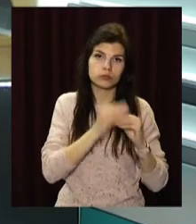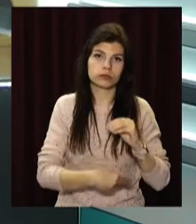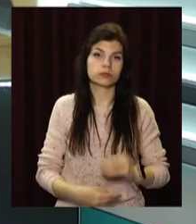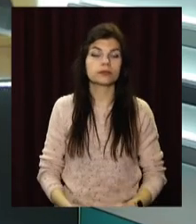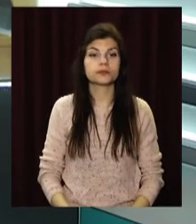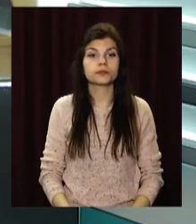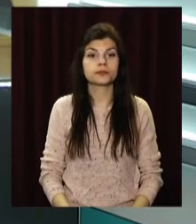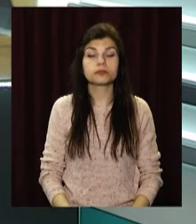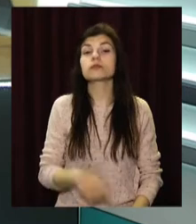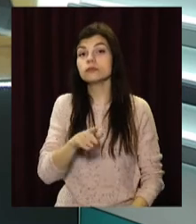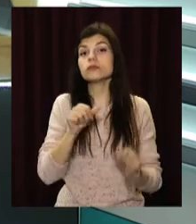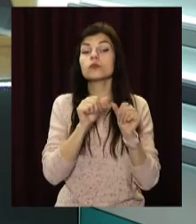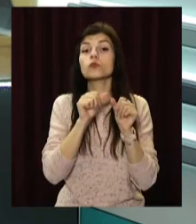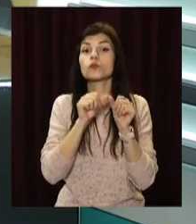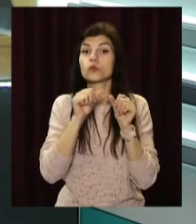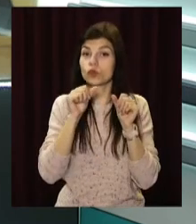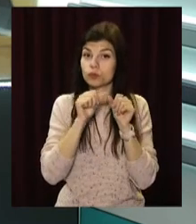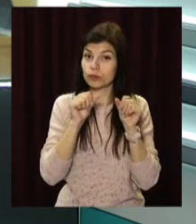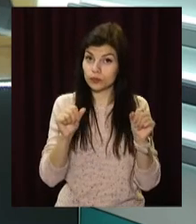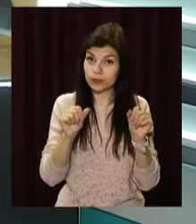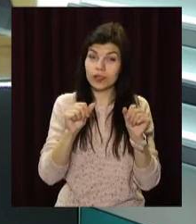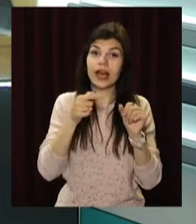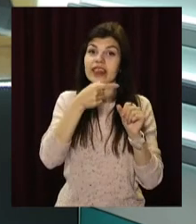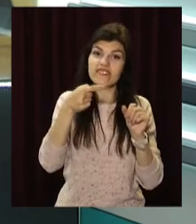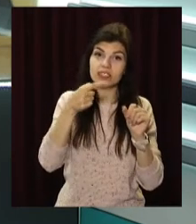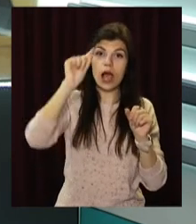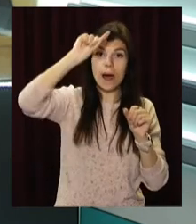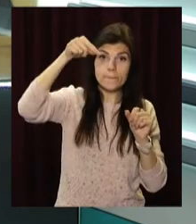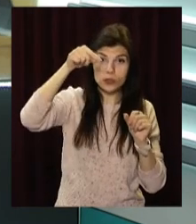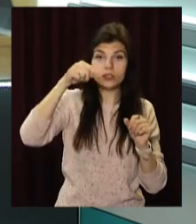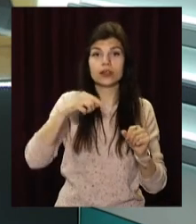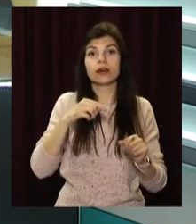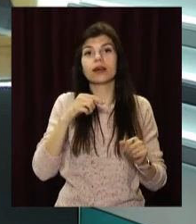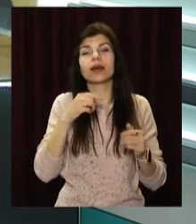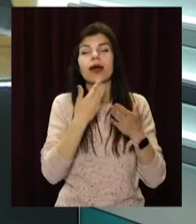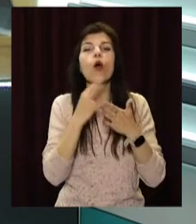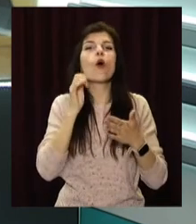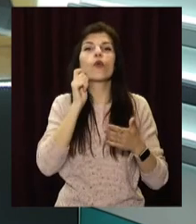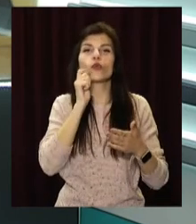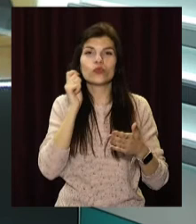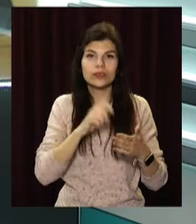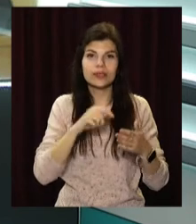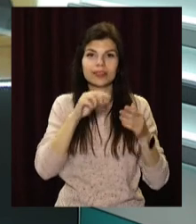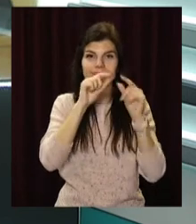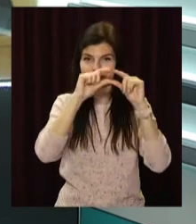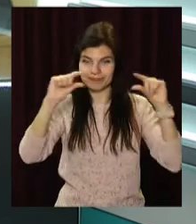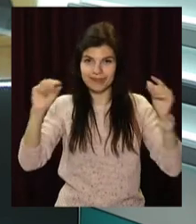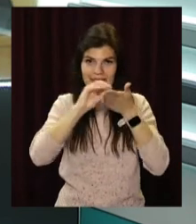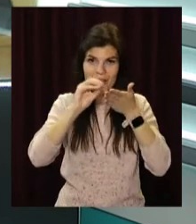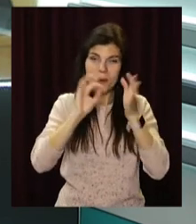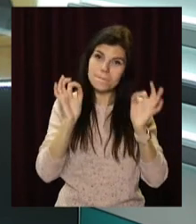Роздільне написання «спів» замість апострофа або дефіса, «етер» замість ефіра, «проєкт» та «членкиня» – це